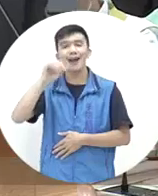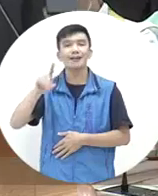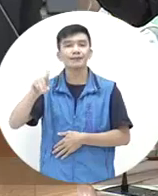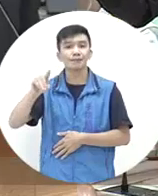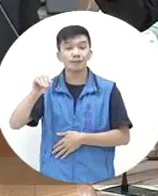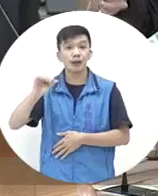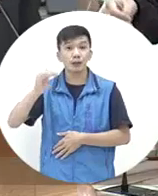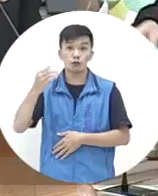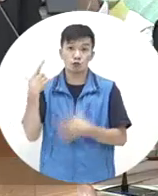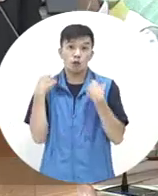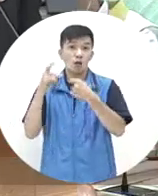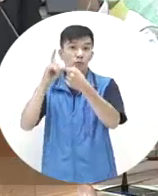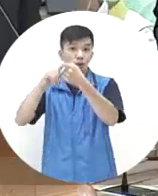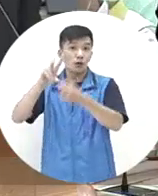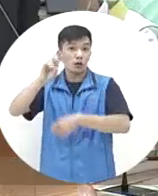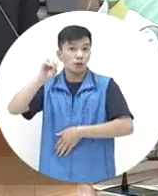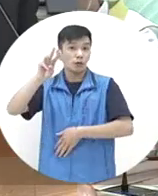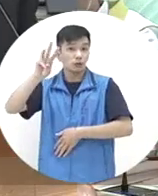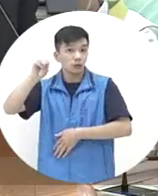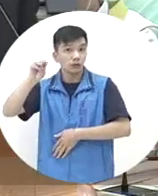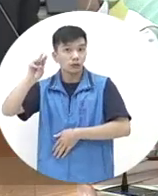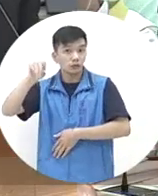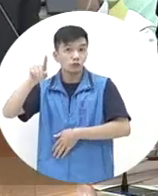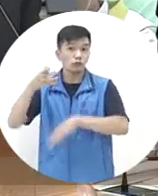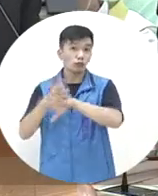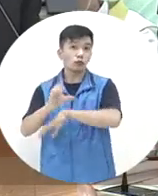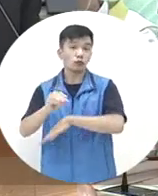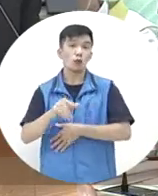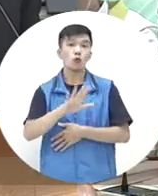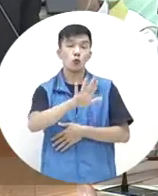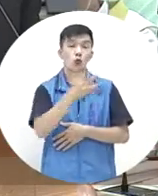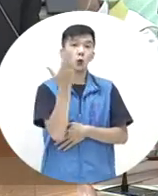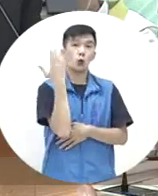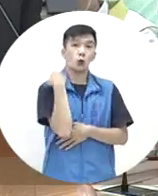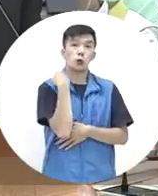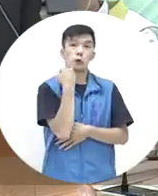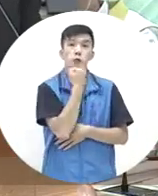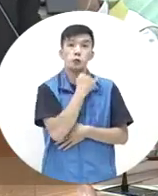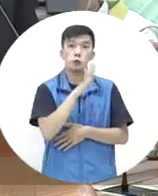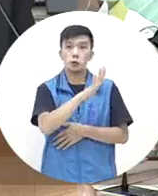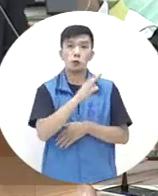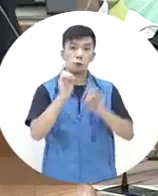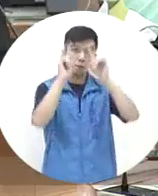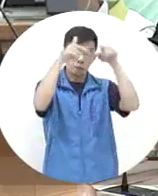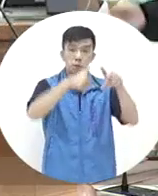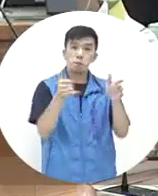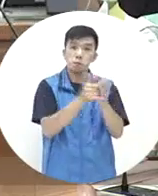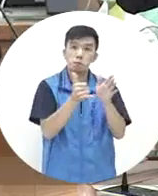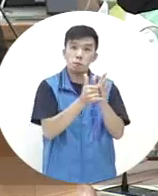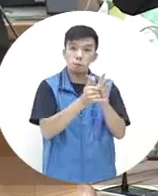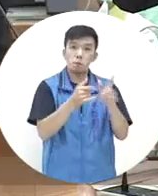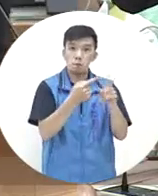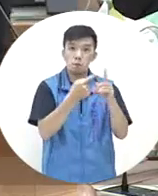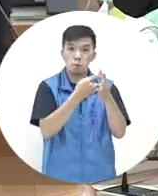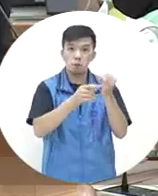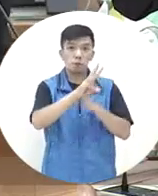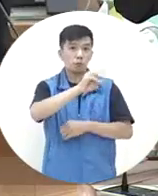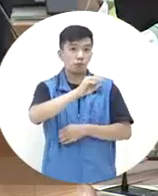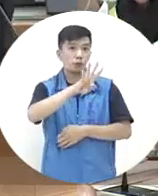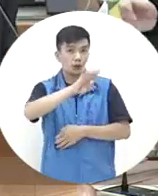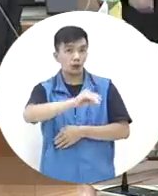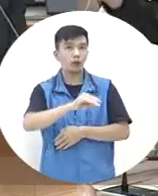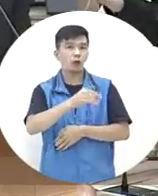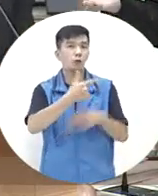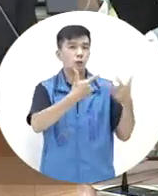两万三万吗？ 差不多了，快接近两万。 没有 了。高峰期的时候，像假日有时候到三万四万的。 你不要跟我讲假日，这个 是 算平日